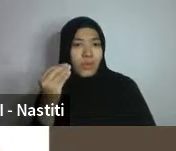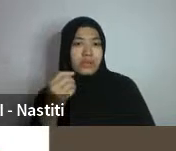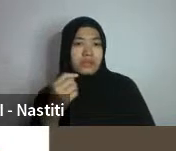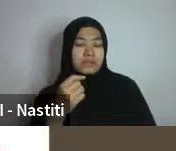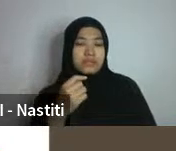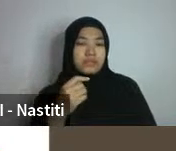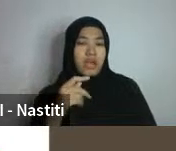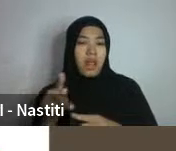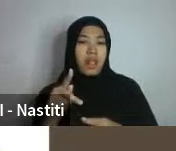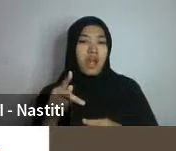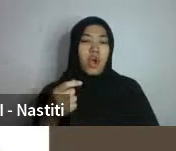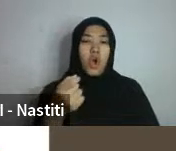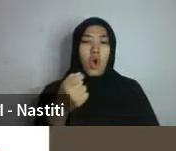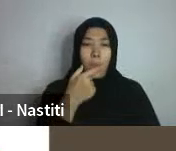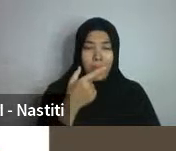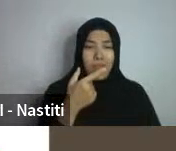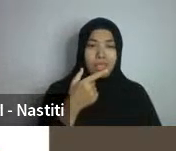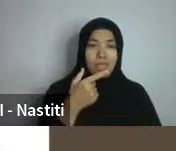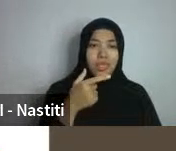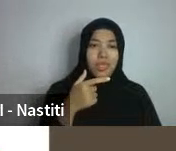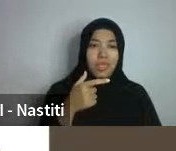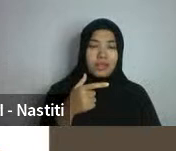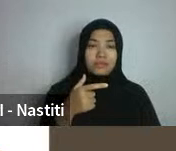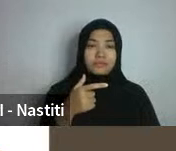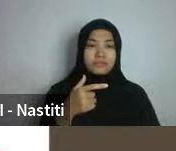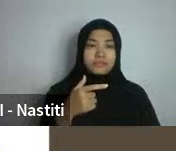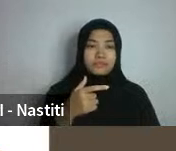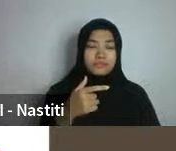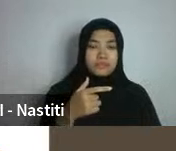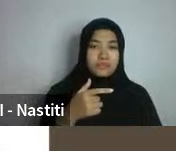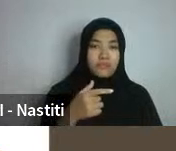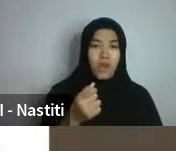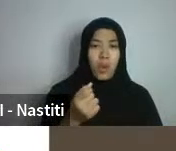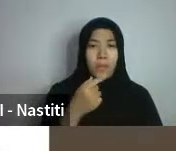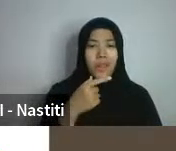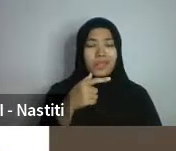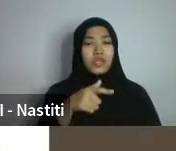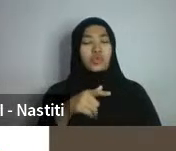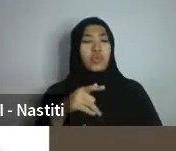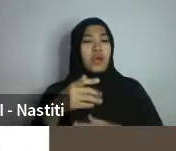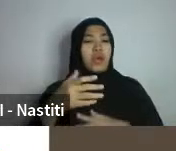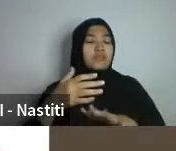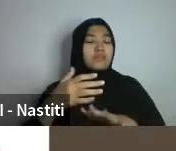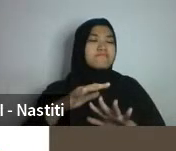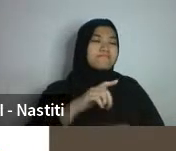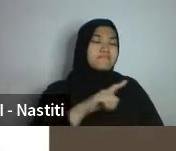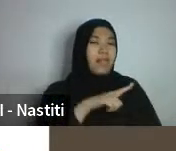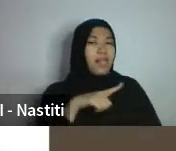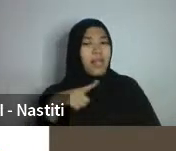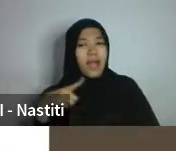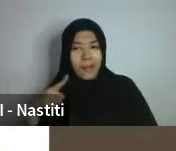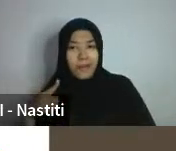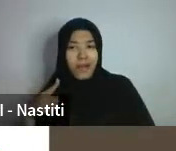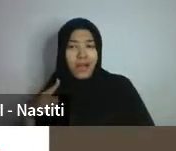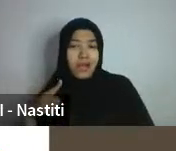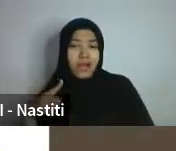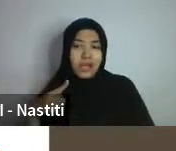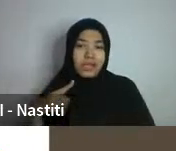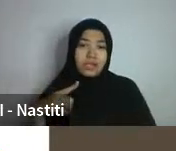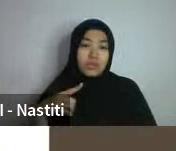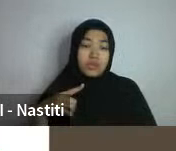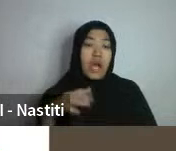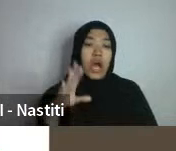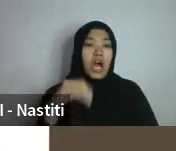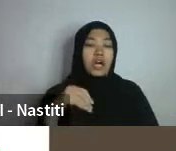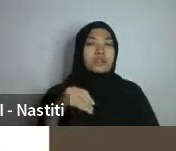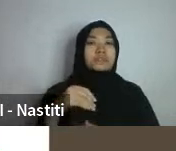kita butuhkan itu bukan cuma sekali, tapi kita membutuhkan dalam jangka waktu yang lama, bahkan bisa seumur hidup. Nah, sementara obat-obatan